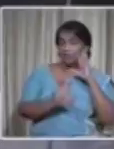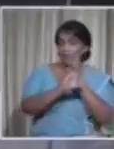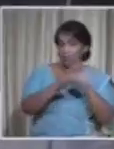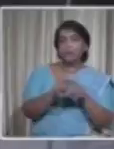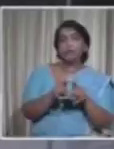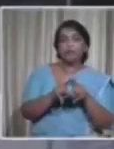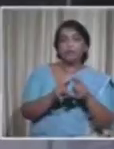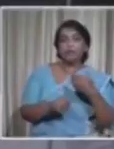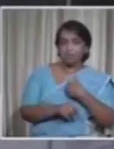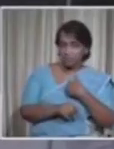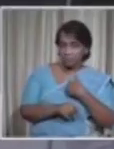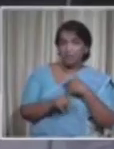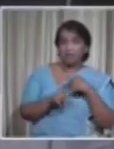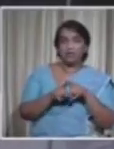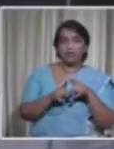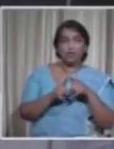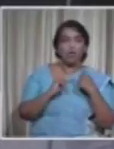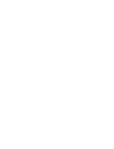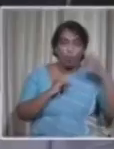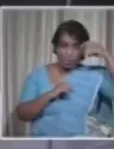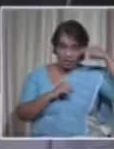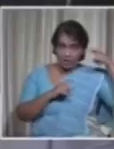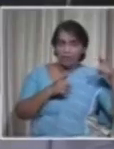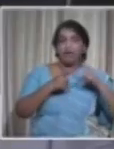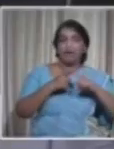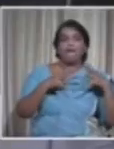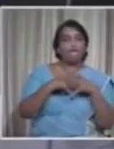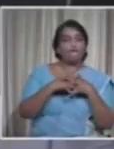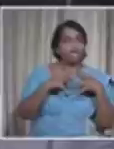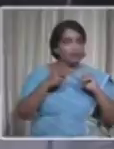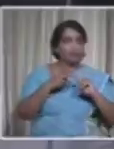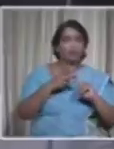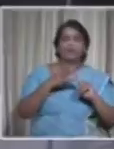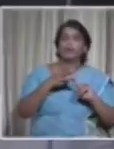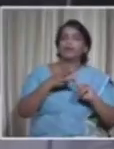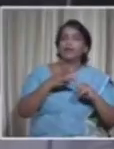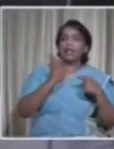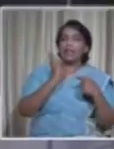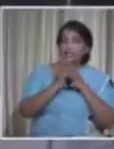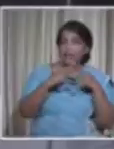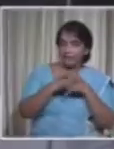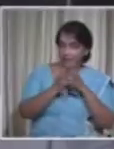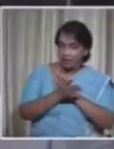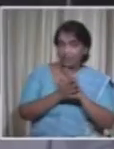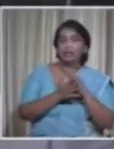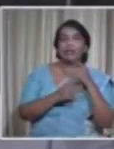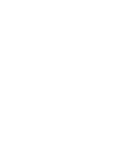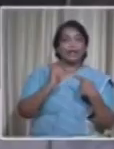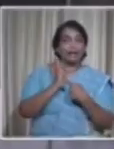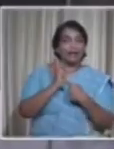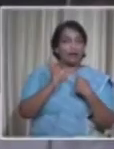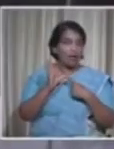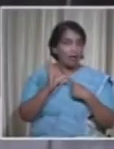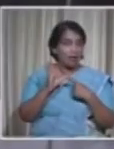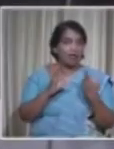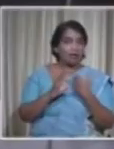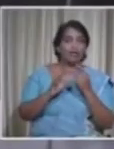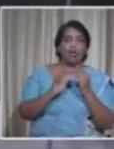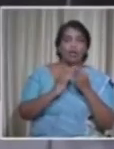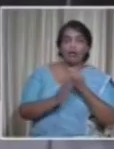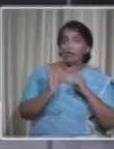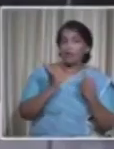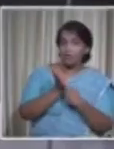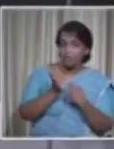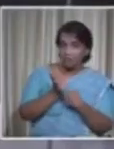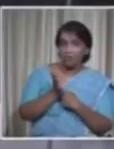අනුව මමත් ඒ වගේම උදේ ප්‍රභාත් ගම්මන්පිල මැතිතුමාත් වාසුදේව නානායක්කාර මැතිතුමාත් තිස්ස විතාරණ මැතිතුමාත් ක්‍රීඩා නලස් මන්ත්‍රීතුමාත් පූජා අතුරලිය රතන